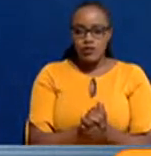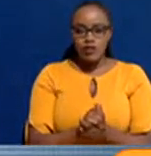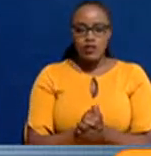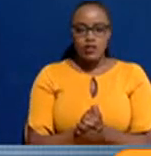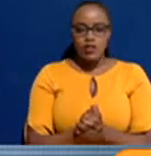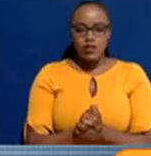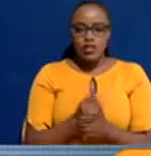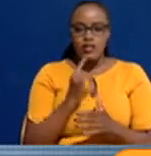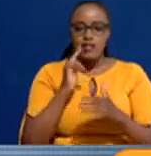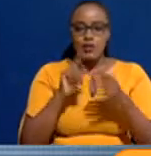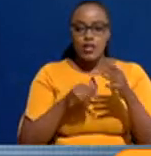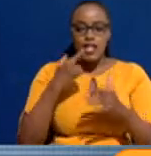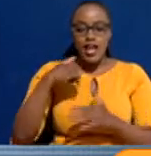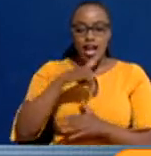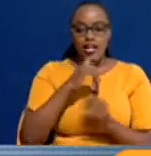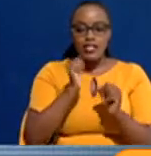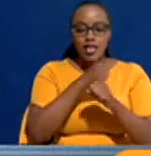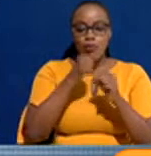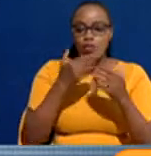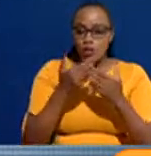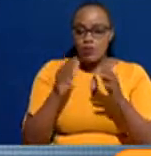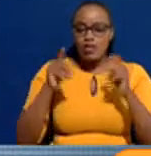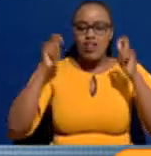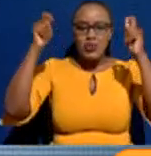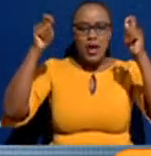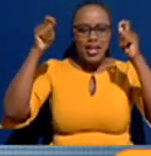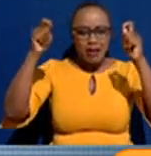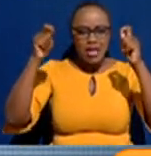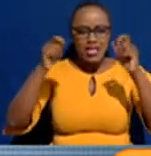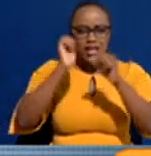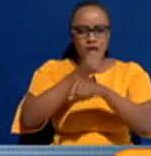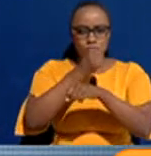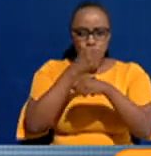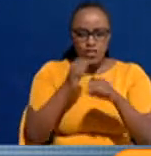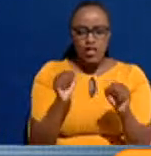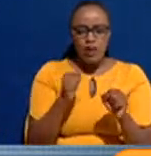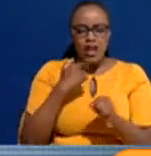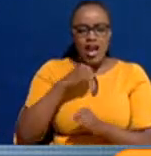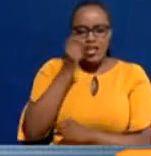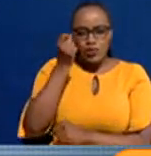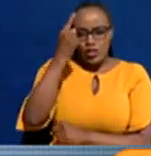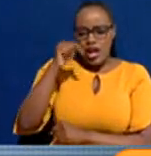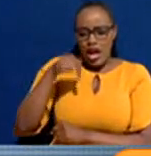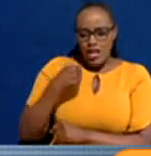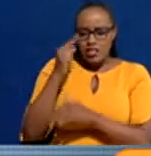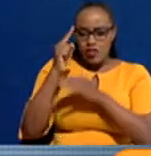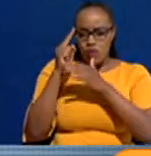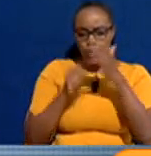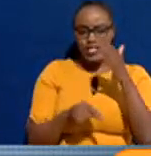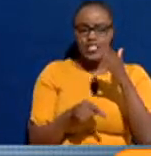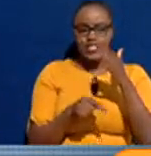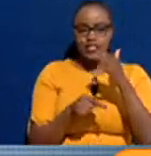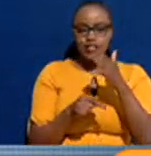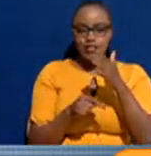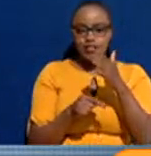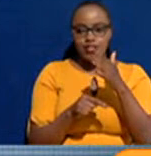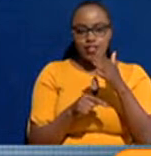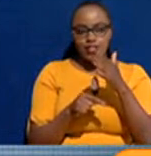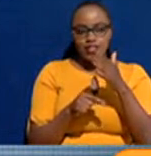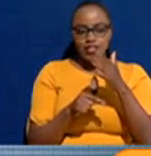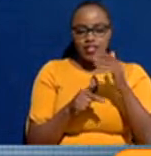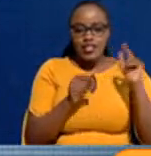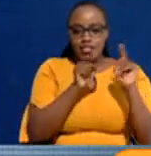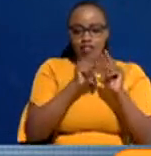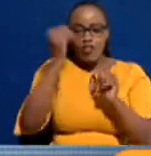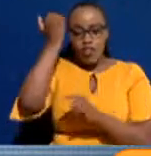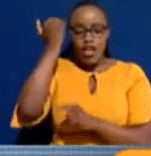ni kwamba sisi hatuwezi enda barabarani kuandamana, kwa sababu tunavyoelewa sisi ni kwamba koti